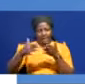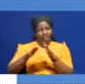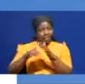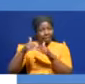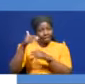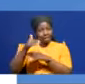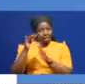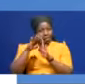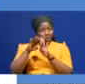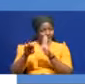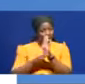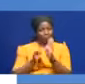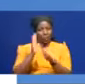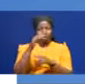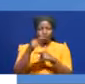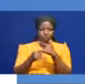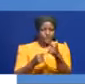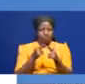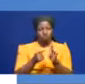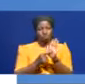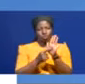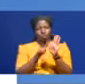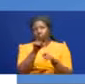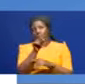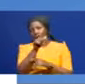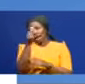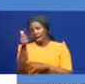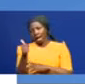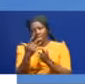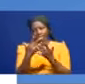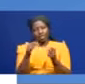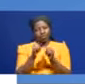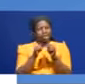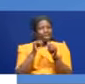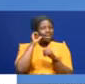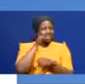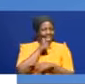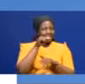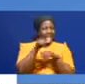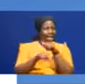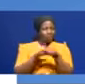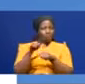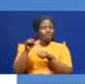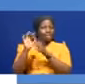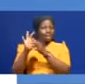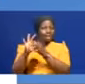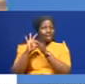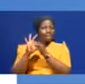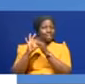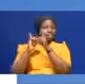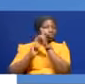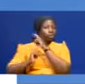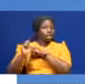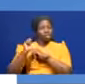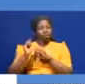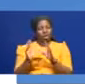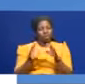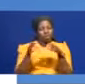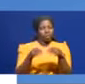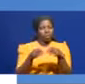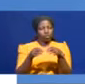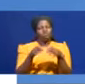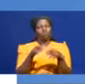kijacho nitaendelea kukuletea mambo mengine yanayovutia kuhusu utamaduni na jamii ya China.